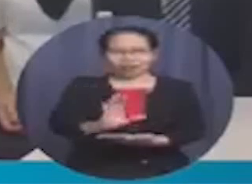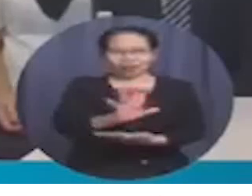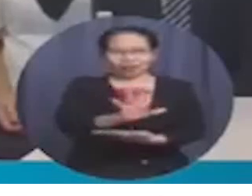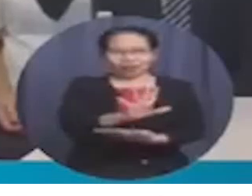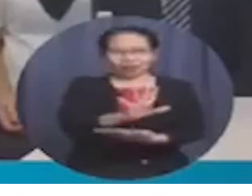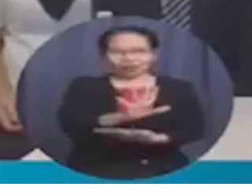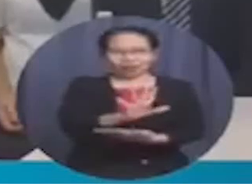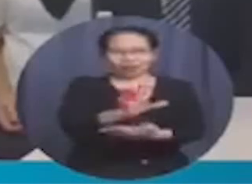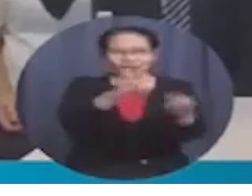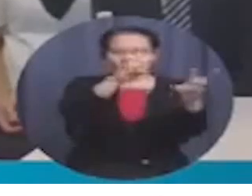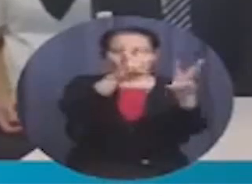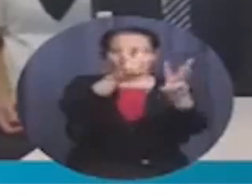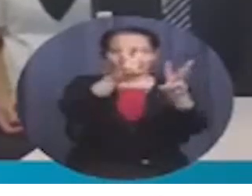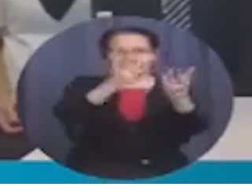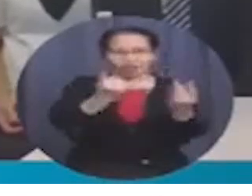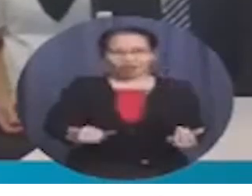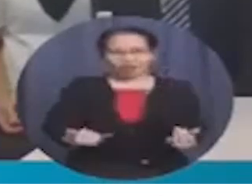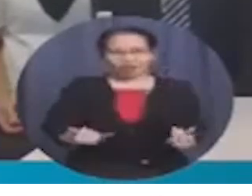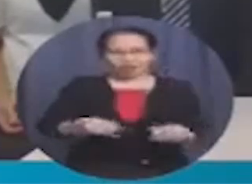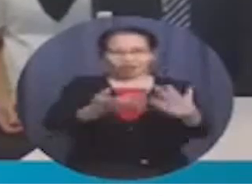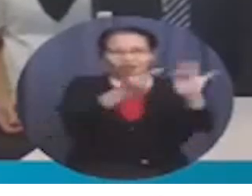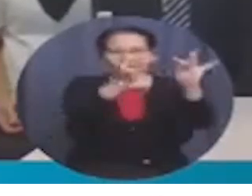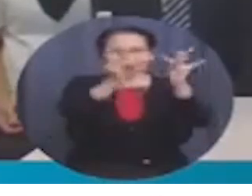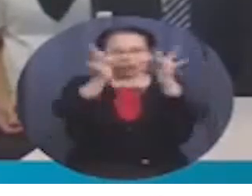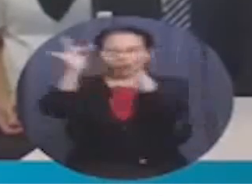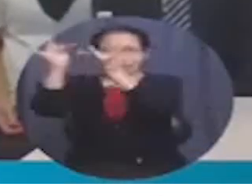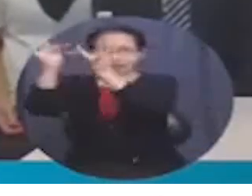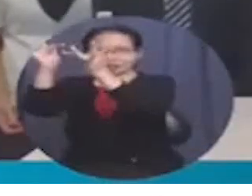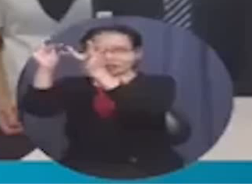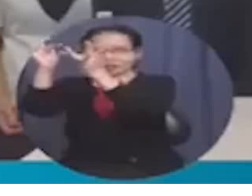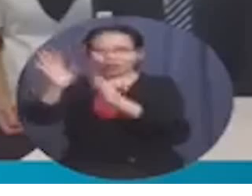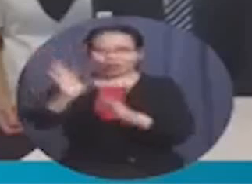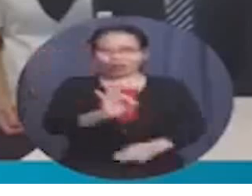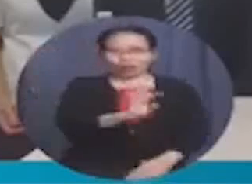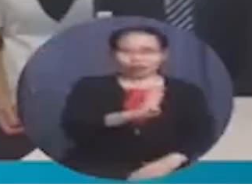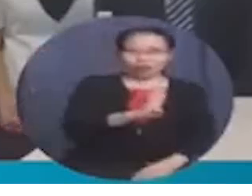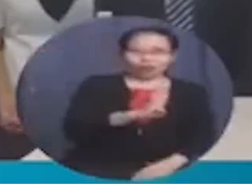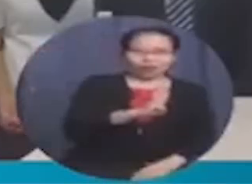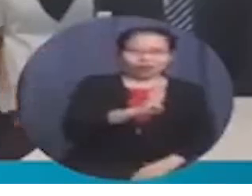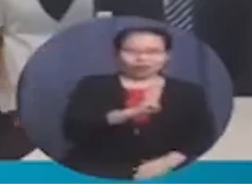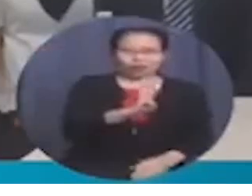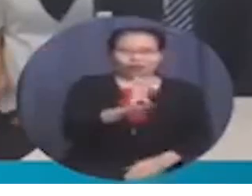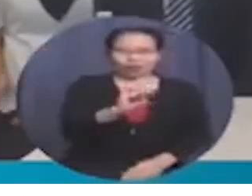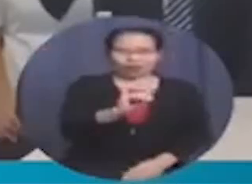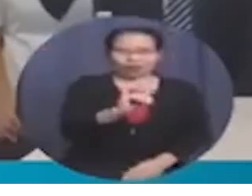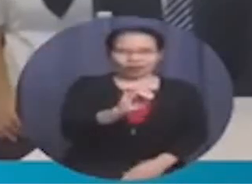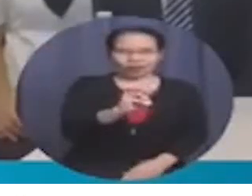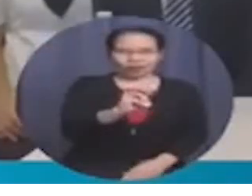16,405 ang nakatutok sa atin ngayon sa internet. Sa Facebook, sa YouTube,